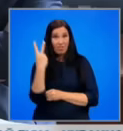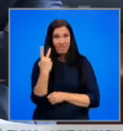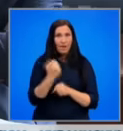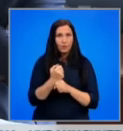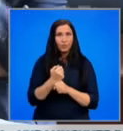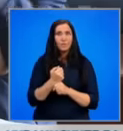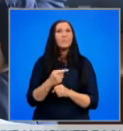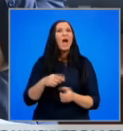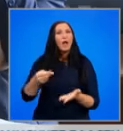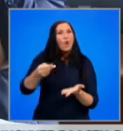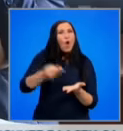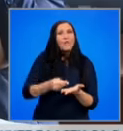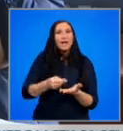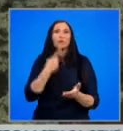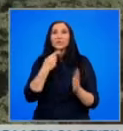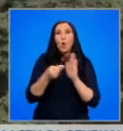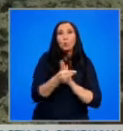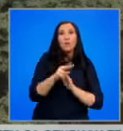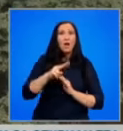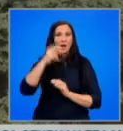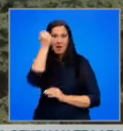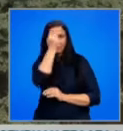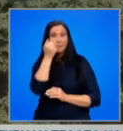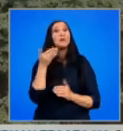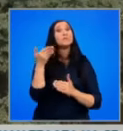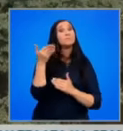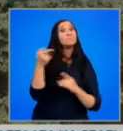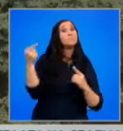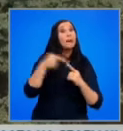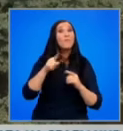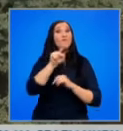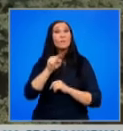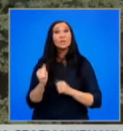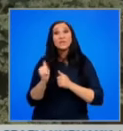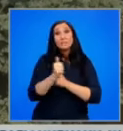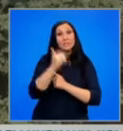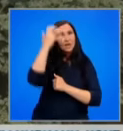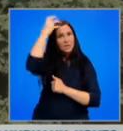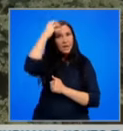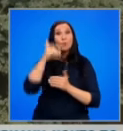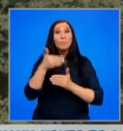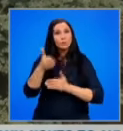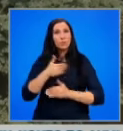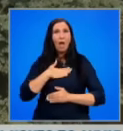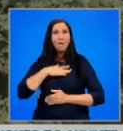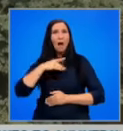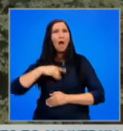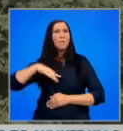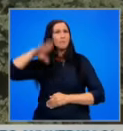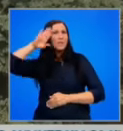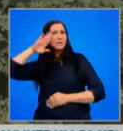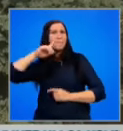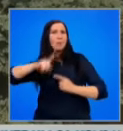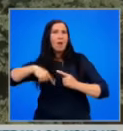– индикатор за корупция, индикатор за измама. Спрямо въпросния заместник директор предстои да се образува дисциплинарно